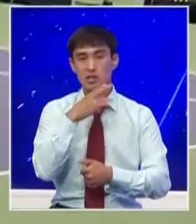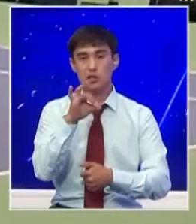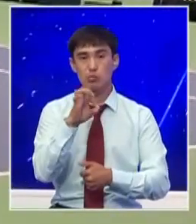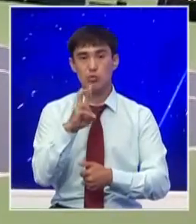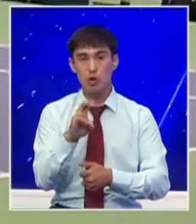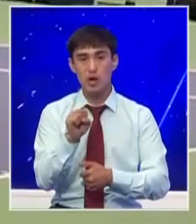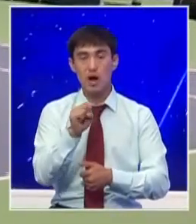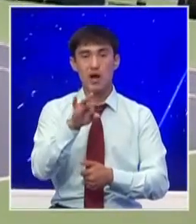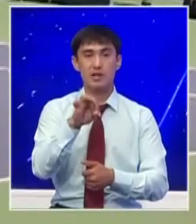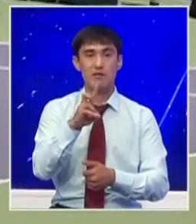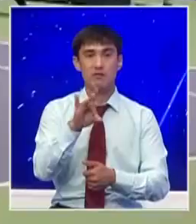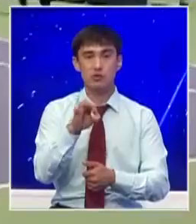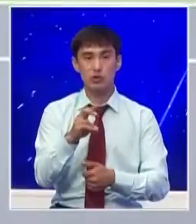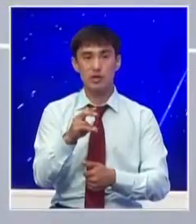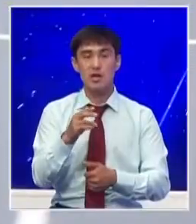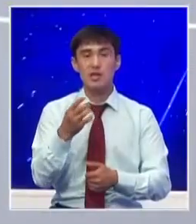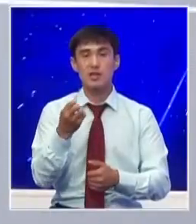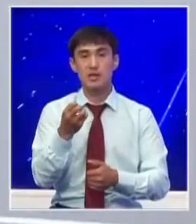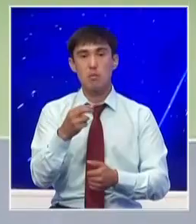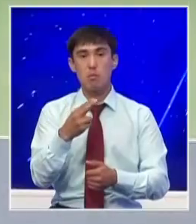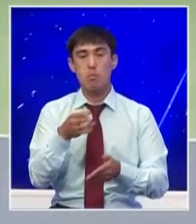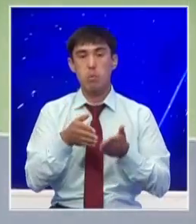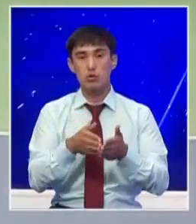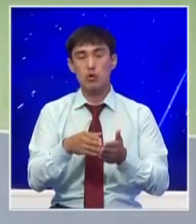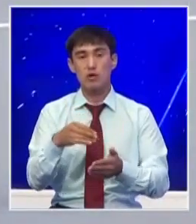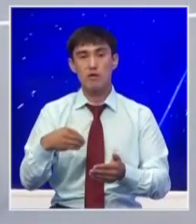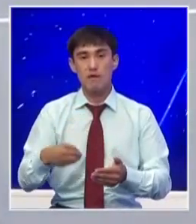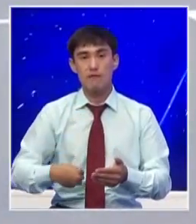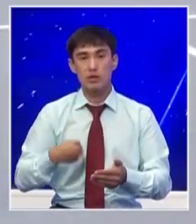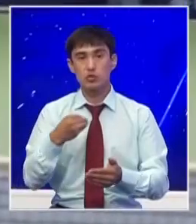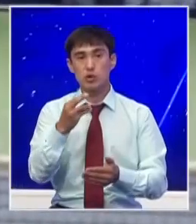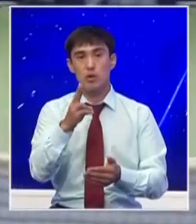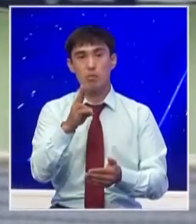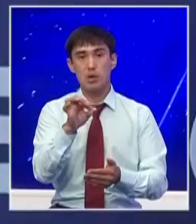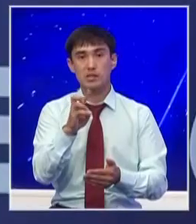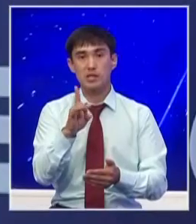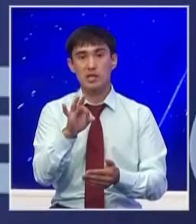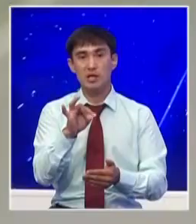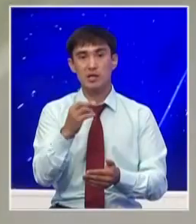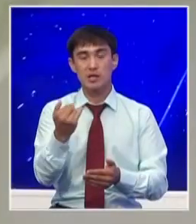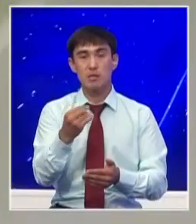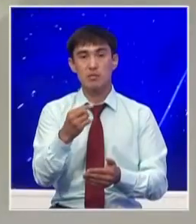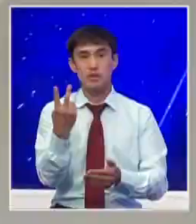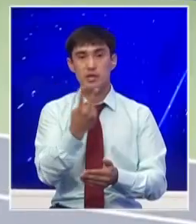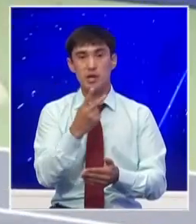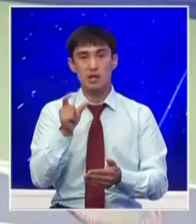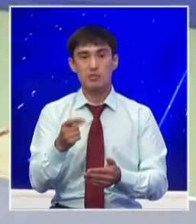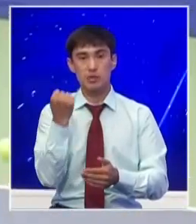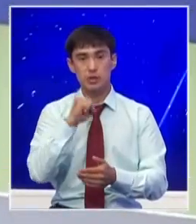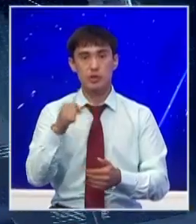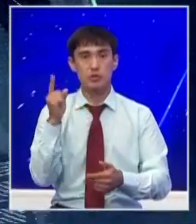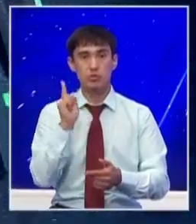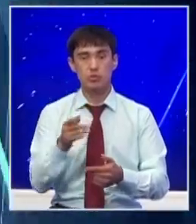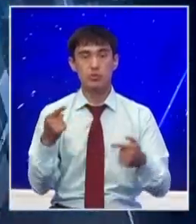Боллели, Андреа Вавасори, немесе португалиялық Франсишку Кабраль, бразилиялық Рафаэль Матышуптарының жеңгенмен